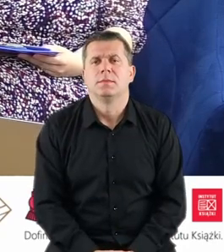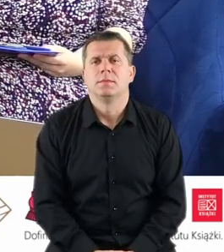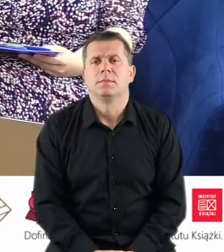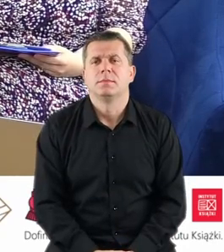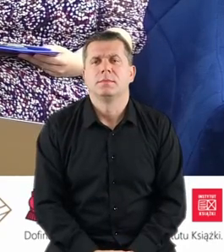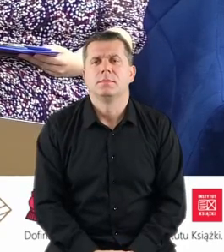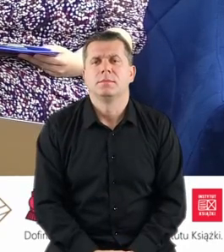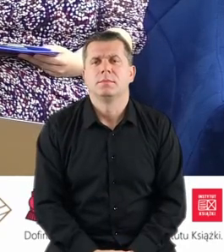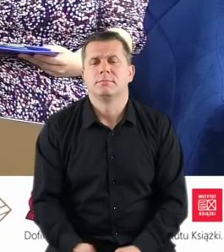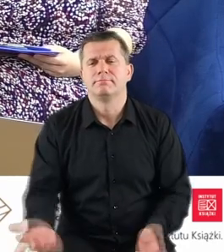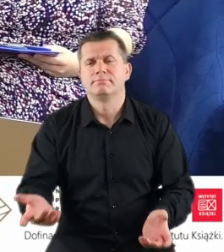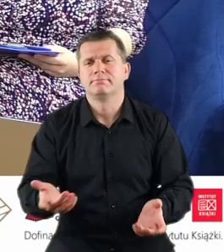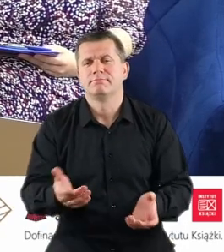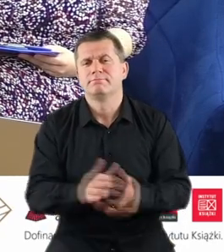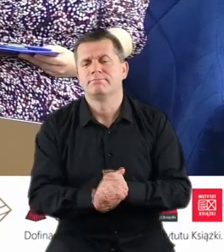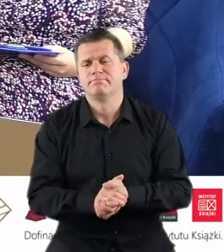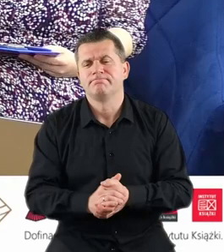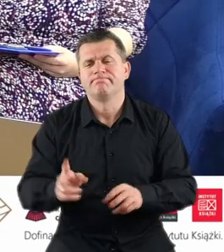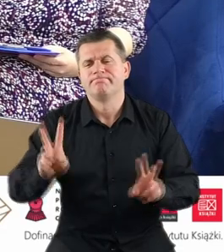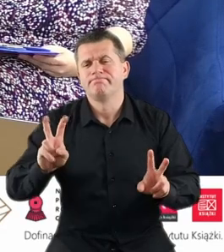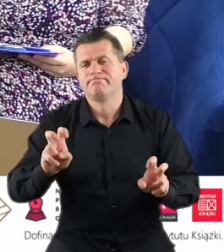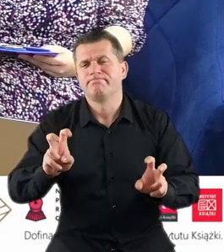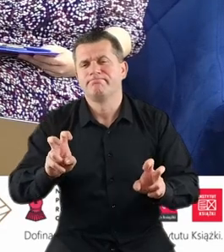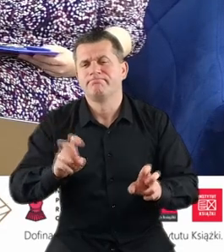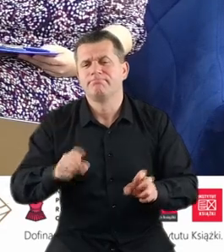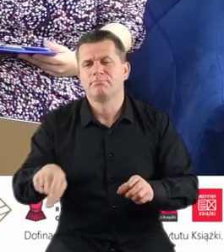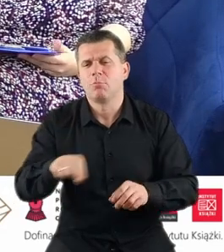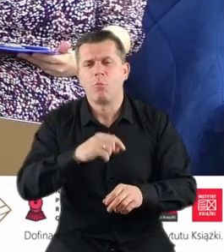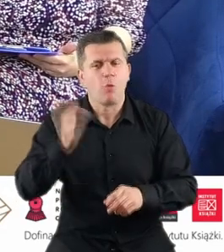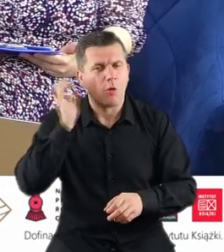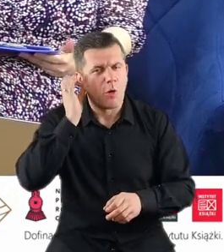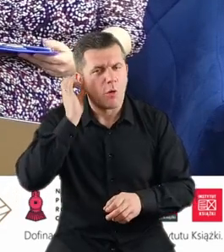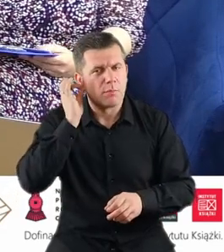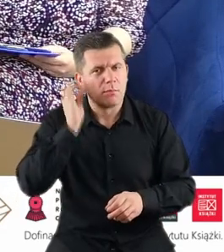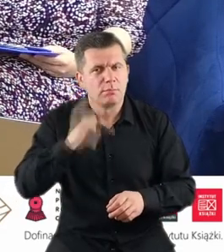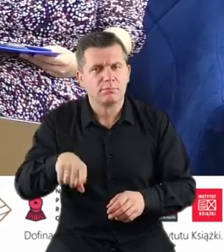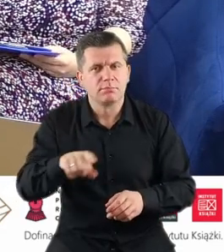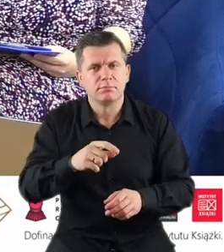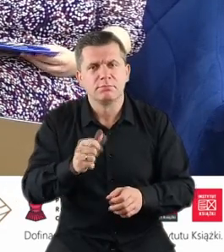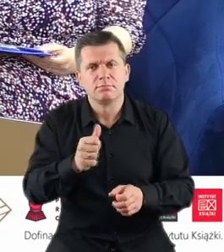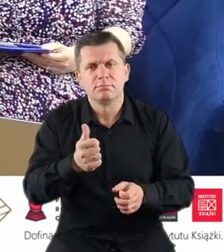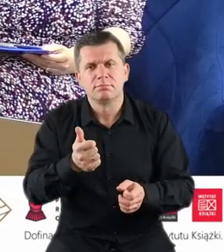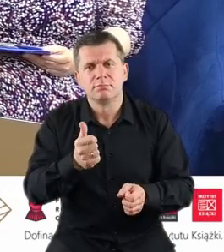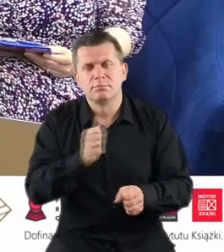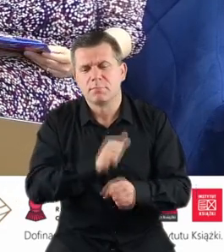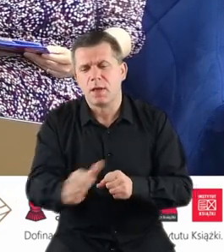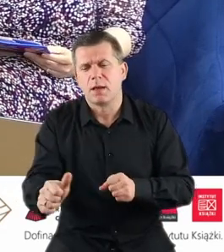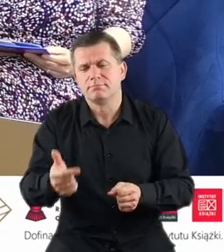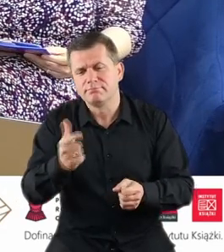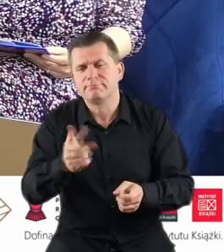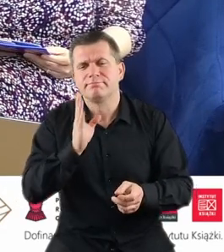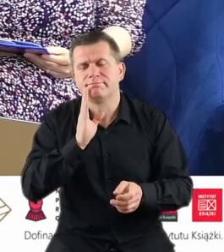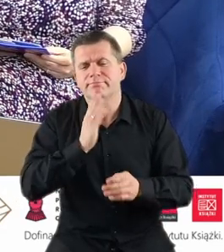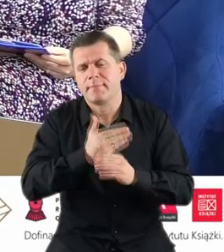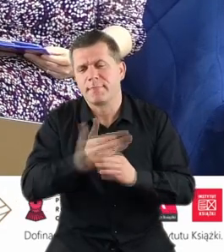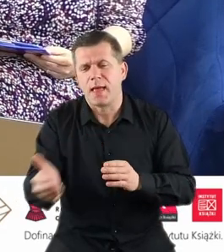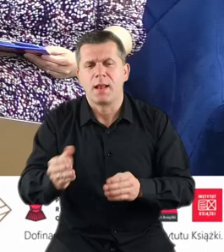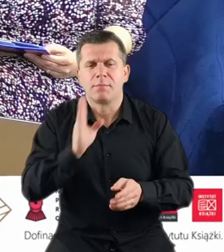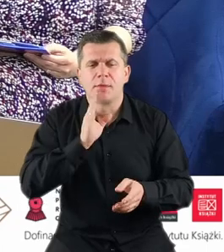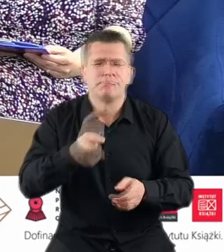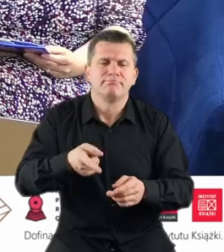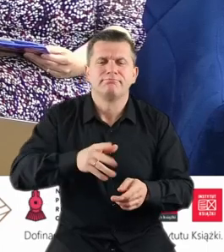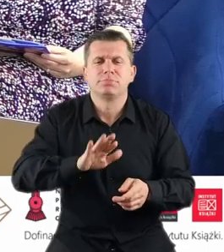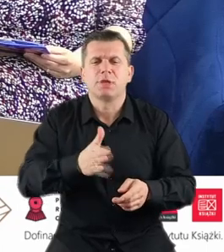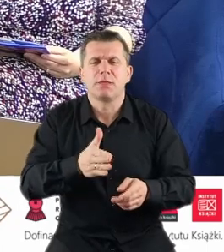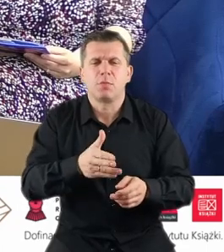przedmiotowe traktowanie kobiet, które niestety tak. W niektórych krajach, no jest ciągle od antyku aktualne nadal,